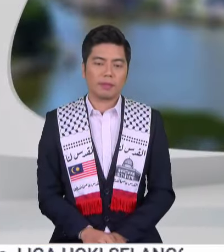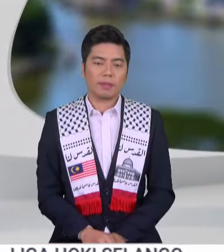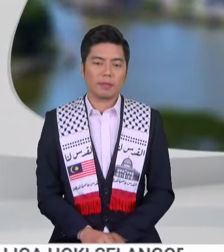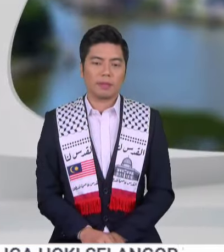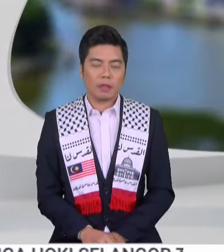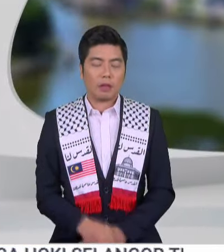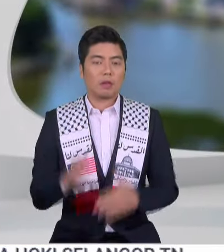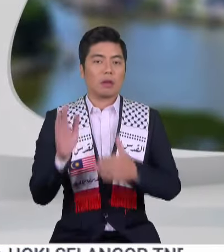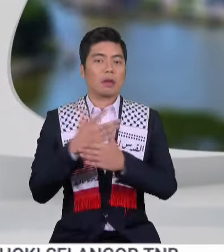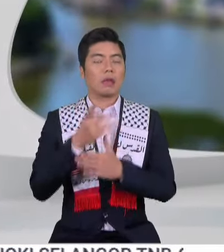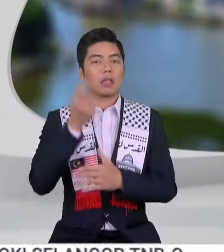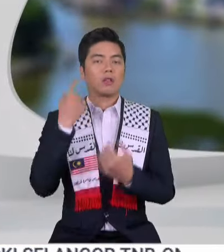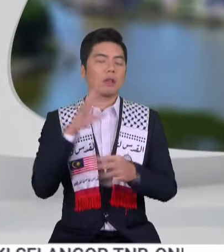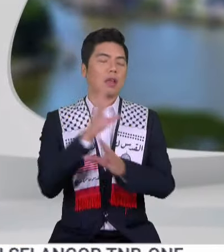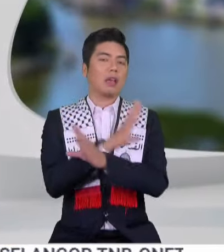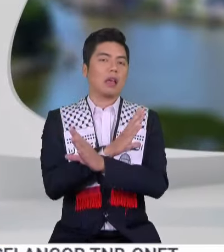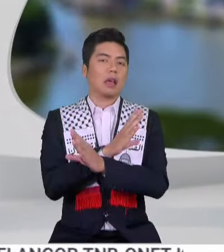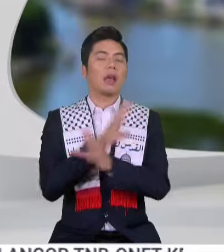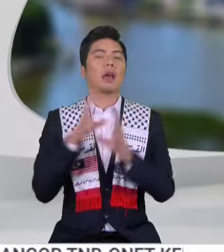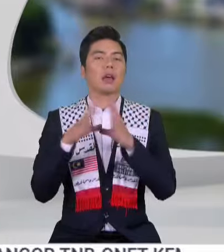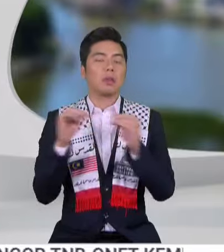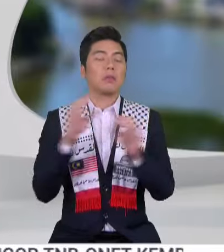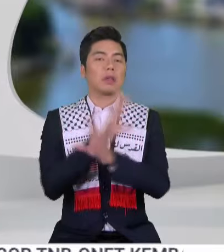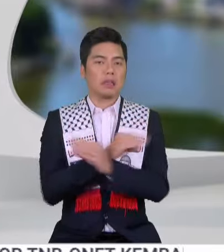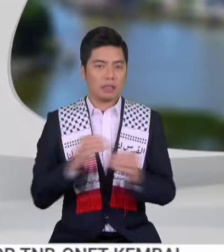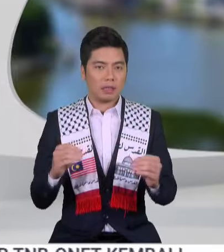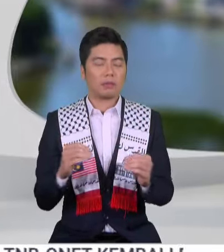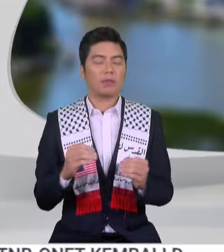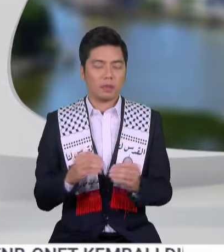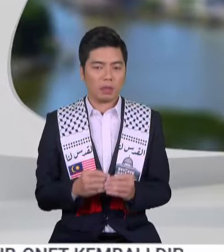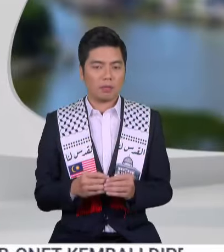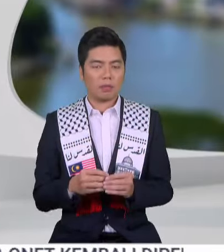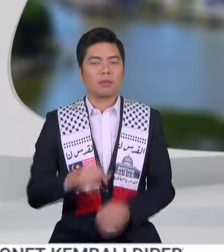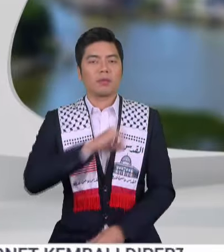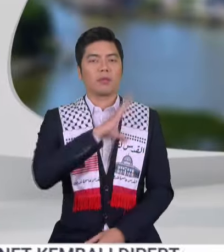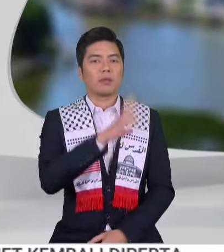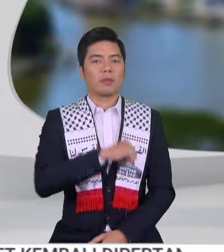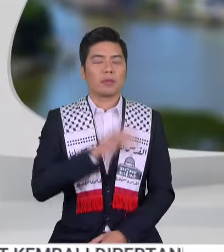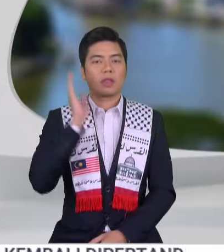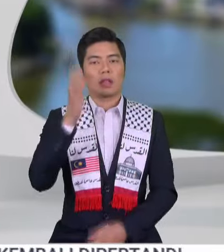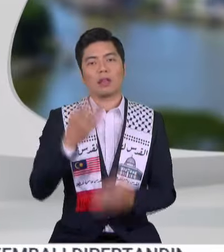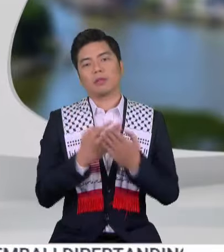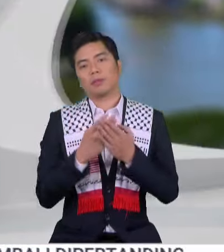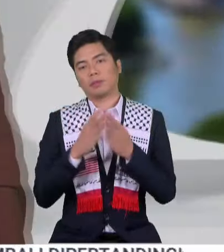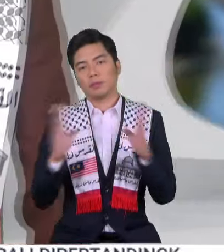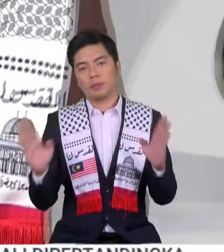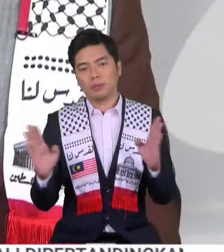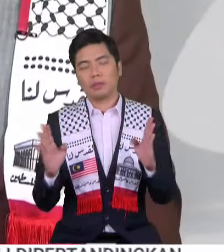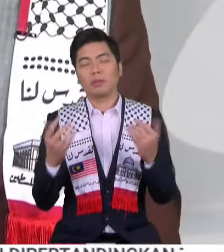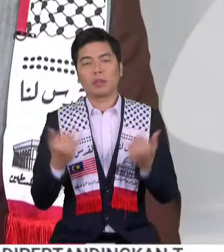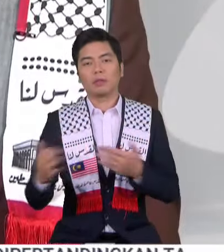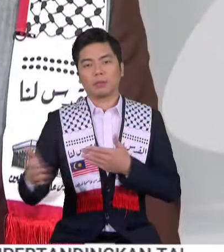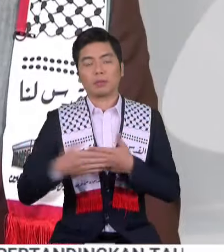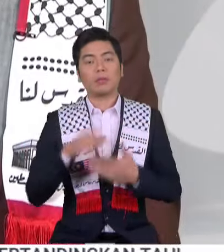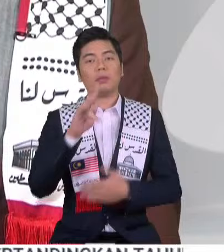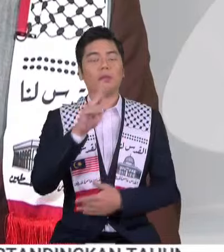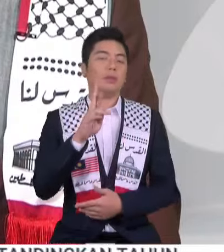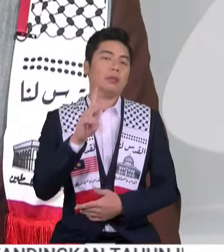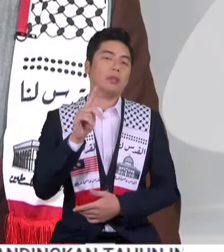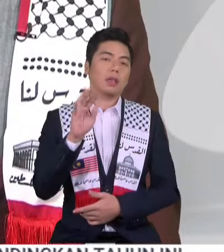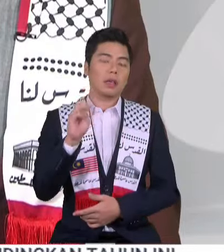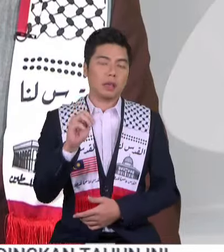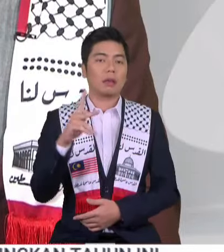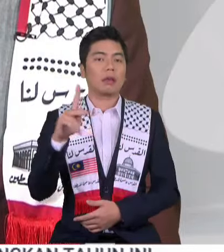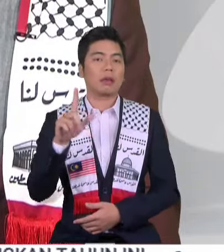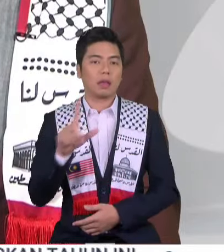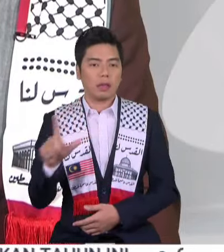Baik, saudara, perkongsian itu tadi mengakhiri berita dari Sarawak. Dari sungai hingga segara, Palestin pasti merdeka. Kita kembali bersama Zahira